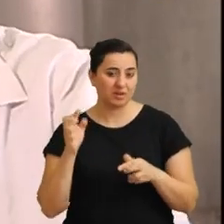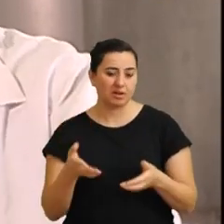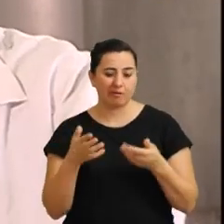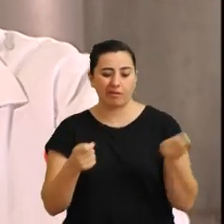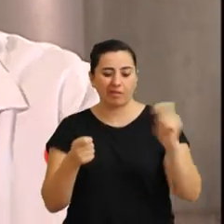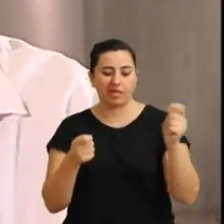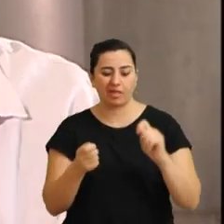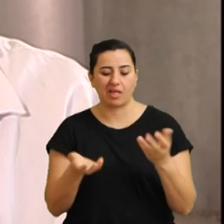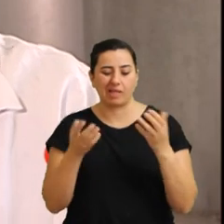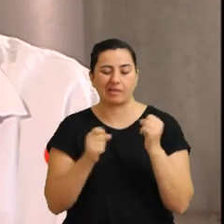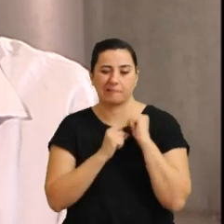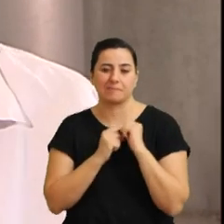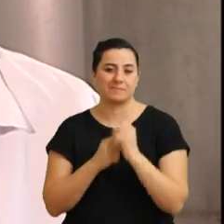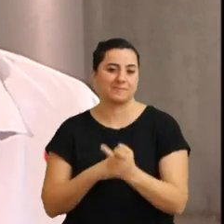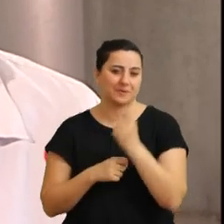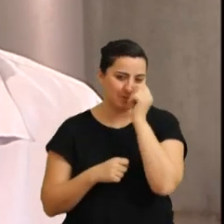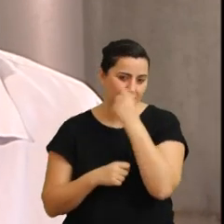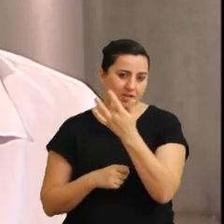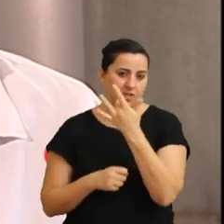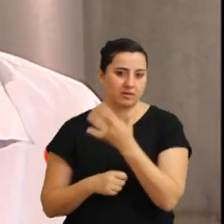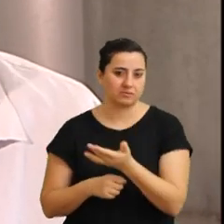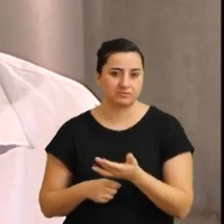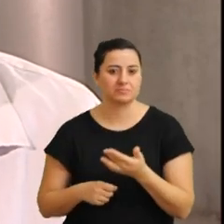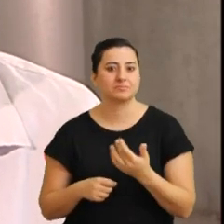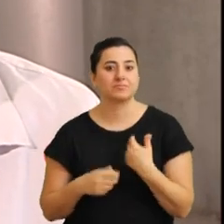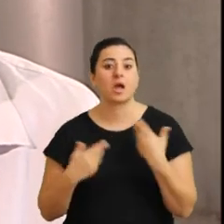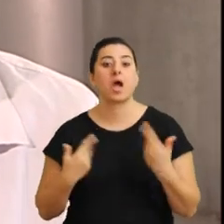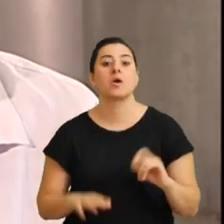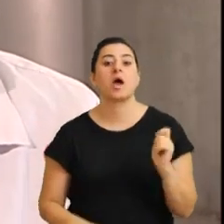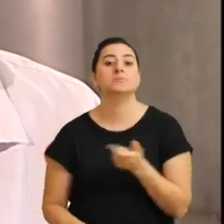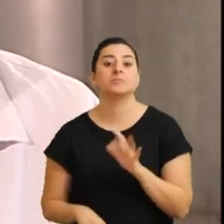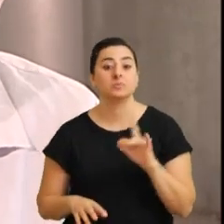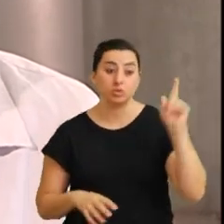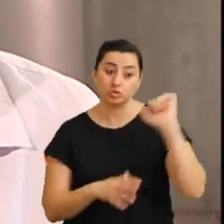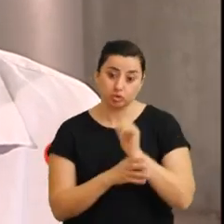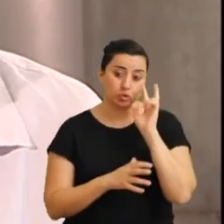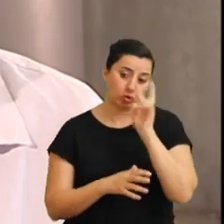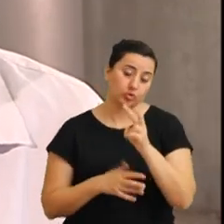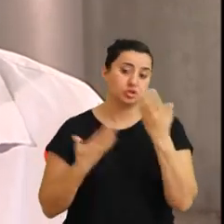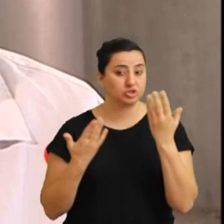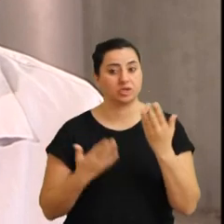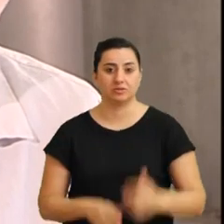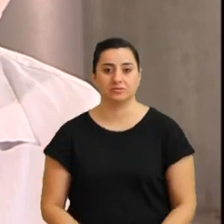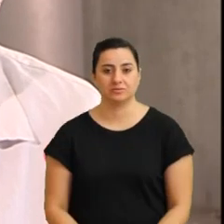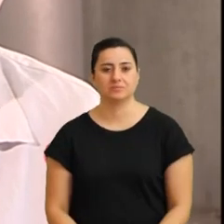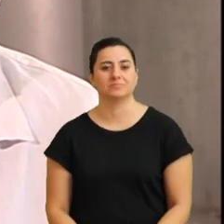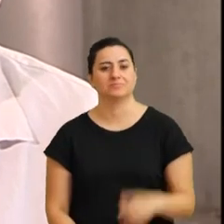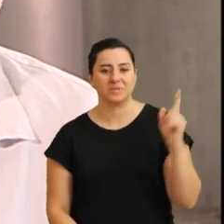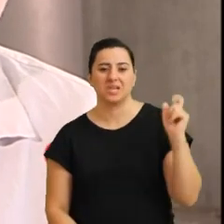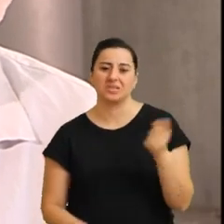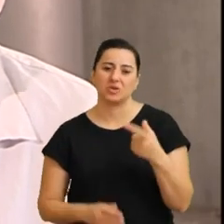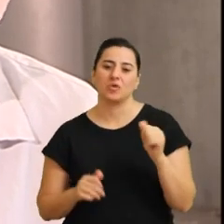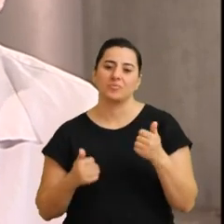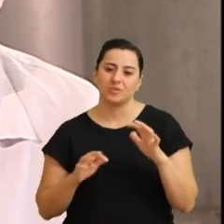3 kaşık karışımı çuval diye bana yutturmaya çalıştı. Benim gözümden kaçmadı. Umarım ustanın da gözünden kaçmamıştır. Gerçi kaçtıysa